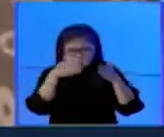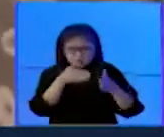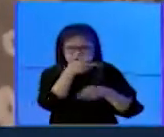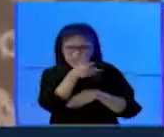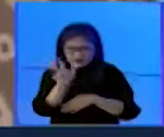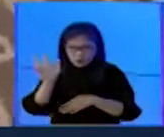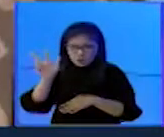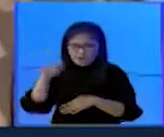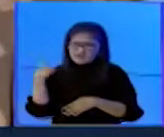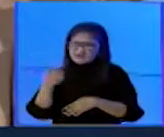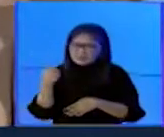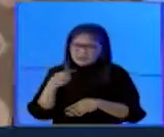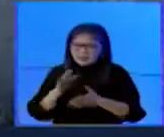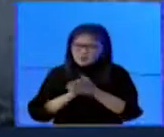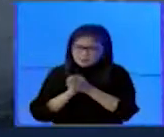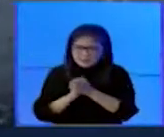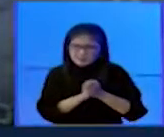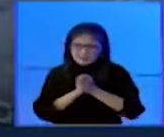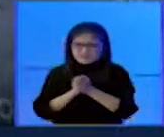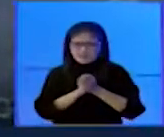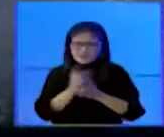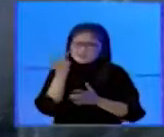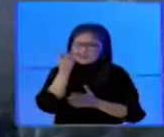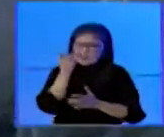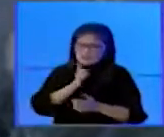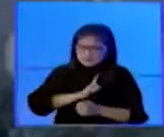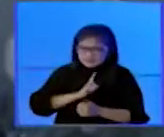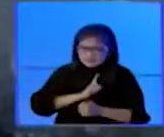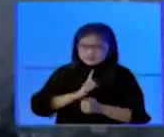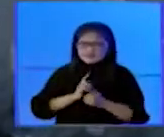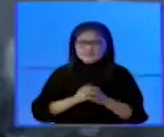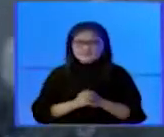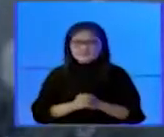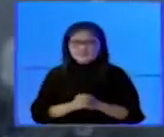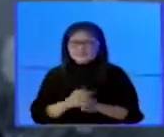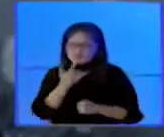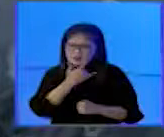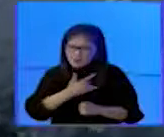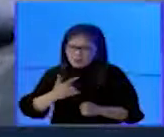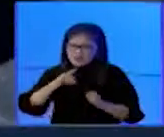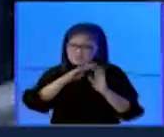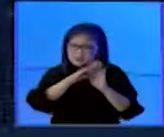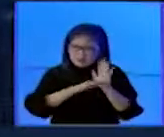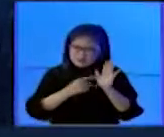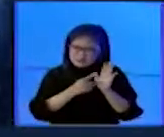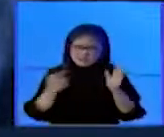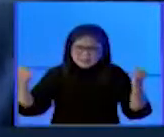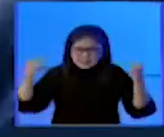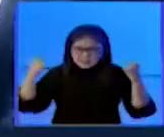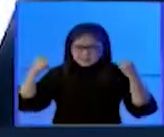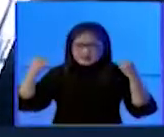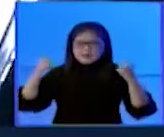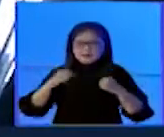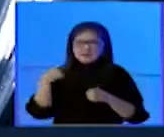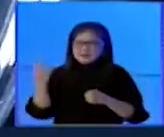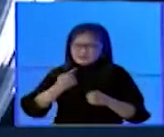kita bersama-sama menjaga diri kita dan juga tetap kita memperhatikan protap-protap kesehatan agar kita